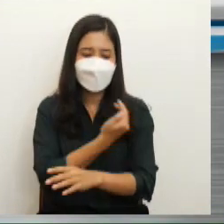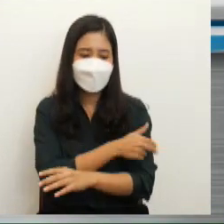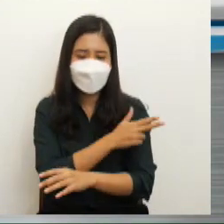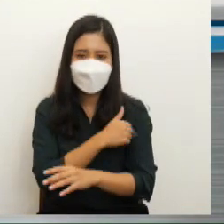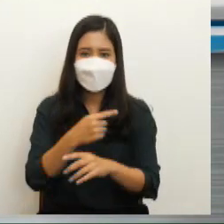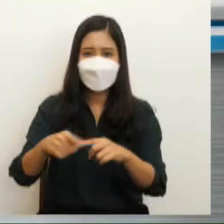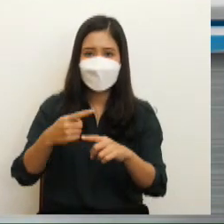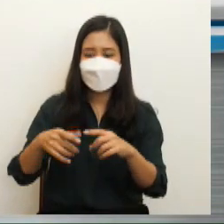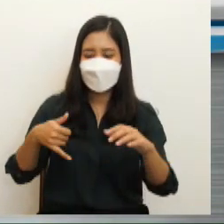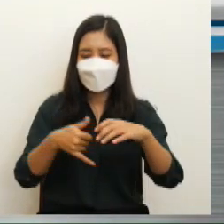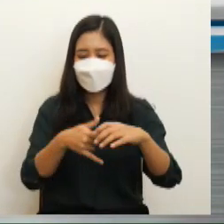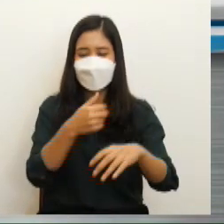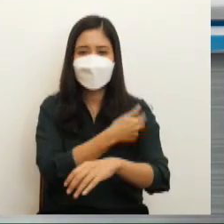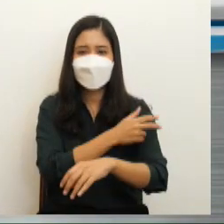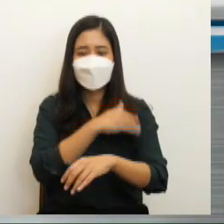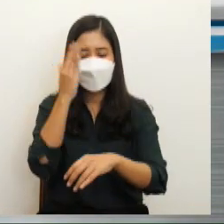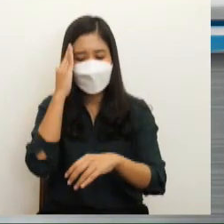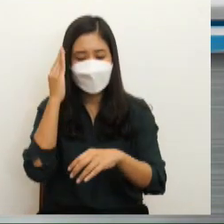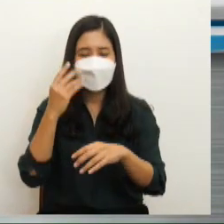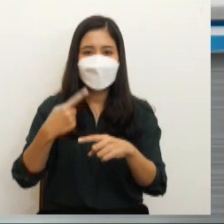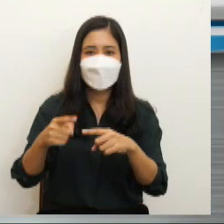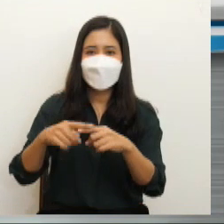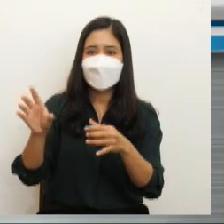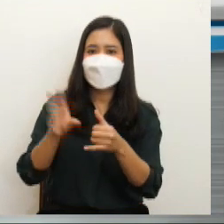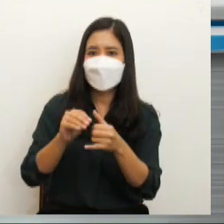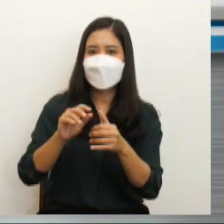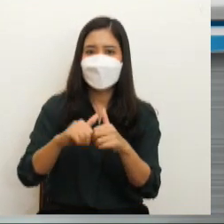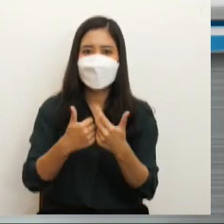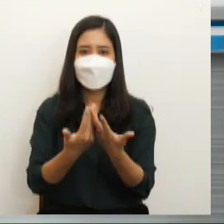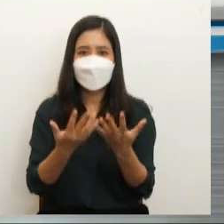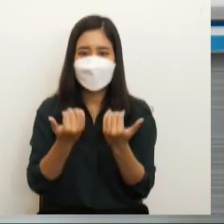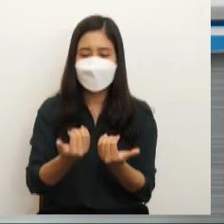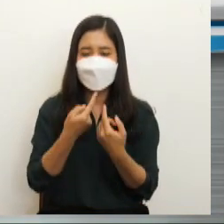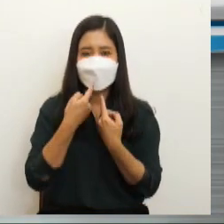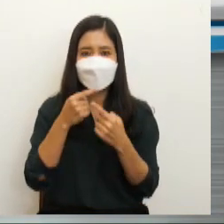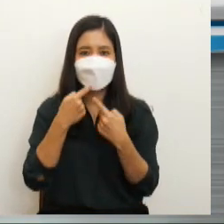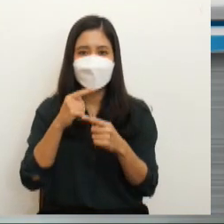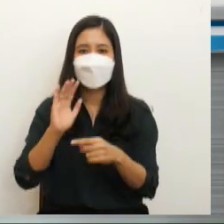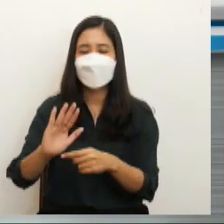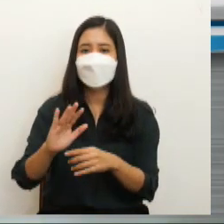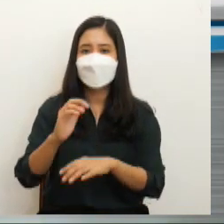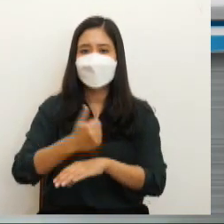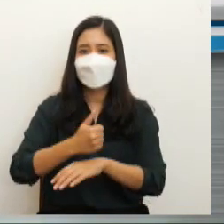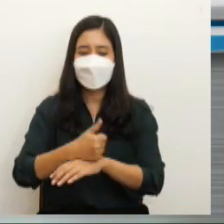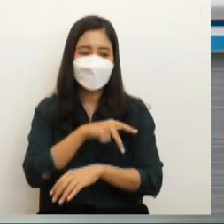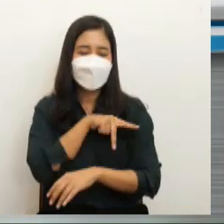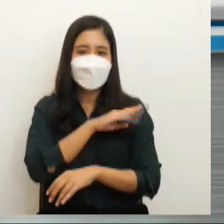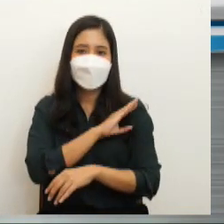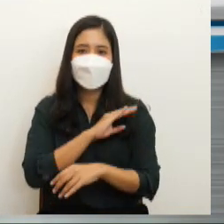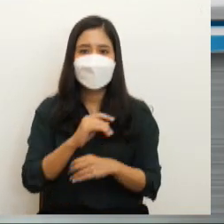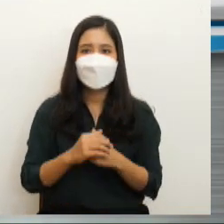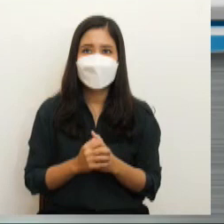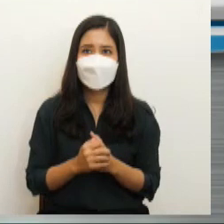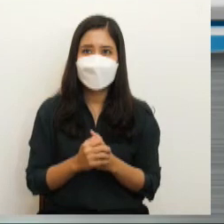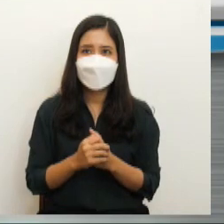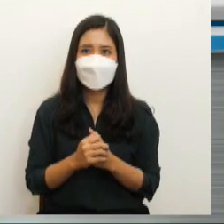งหรือไม่ตามที่รัฐบาลประกาศนะคะวันนี้จะได้รับคำตอบจากท่านผอ.สุชาติค่ะเชิญค่ะ ครับเรียน